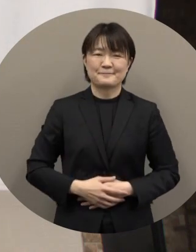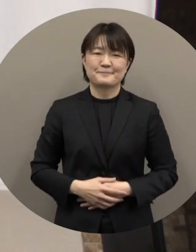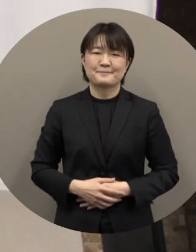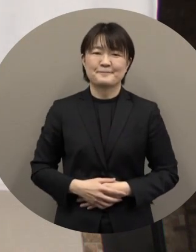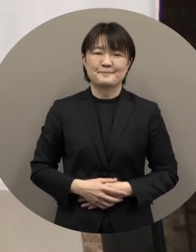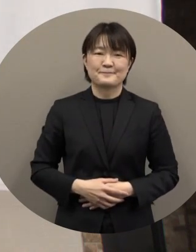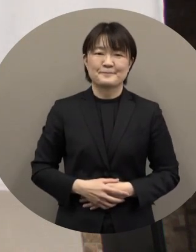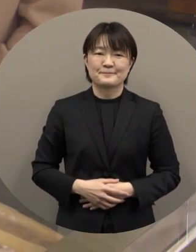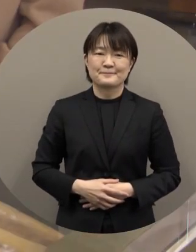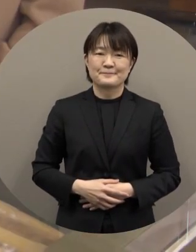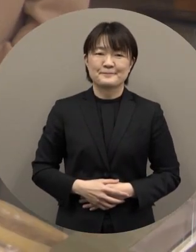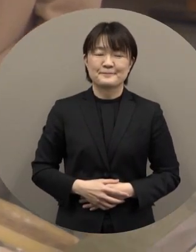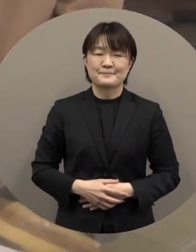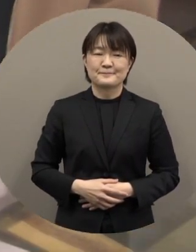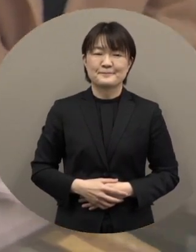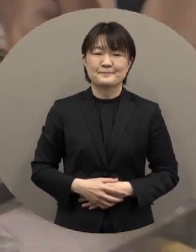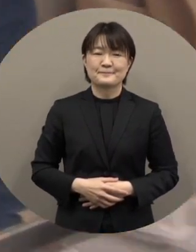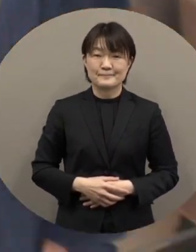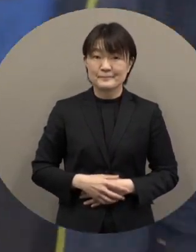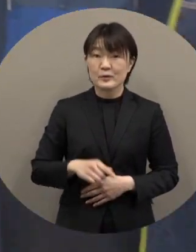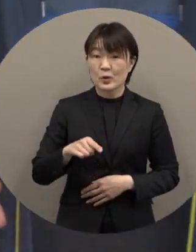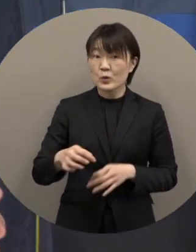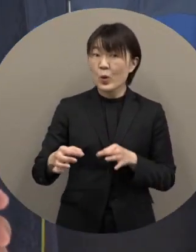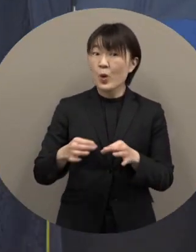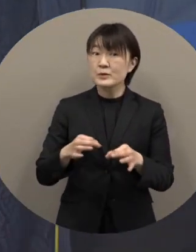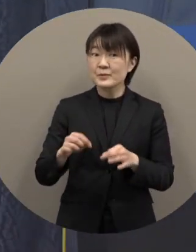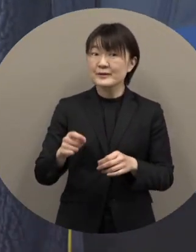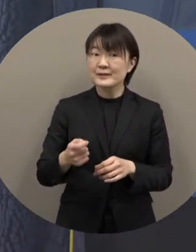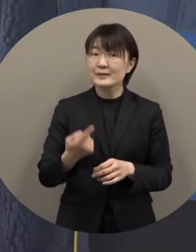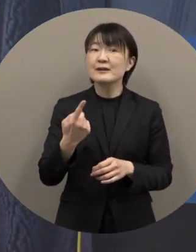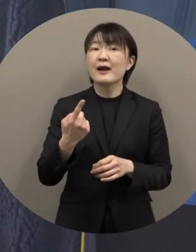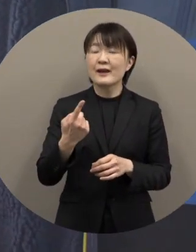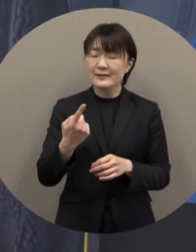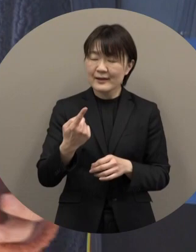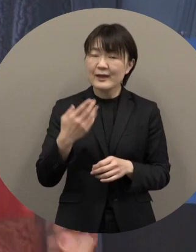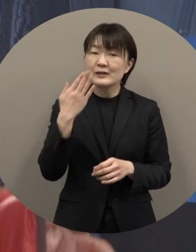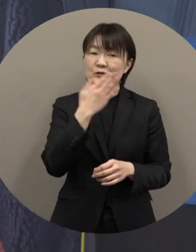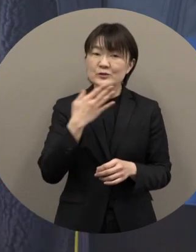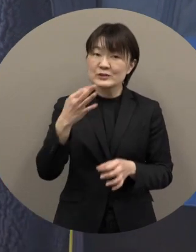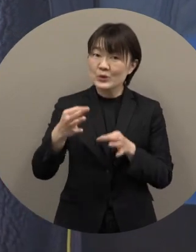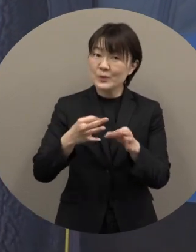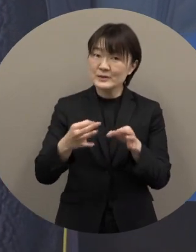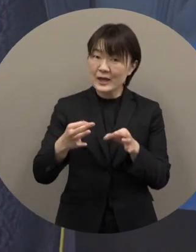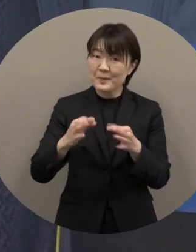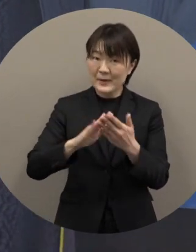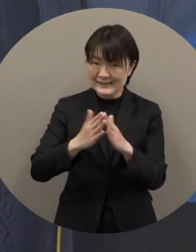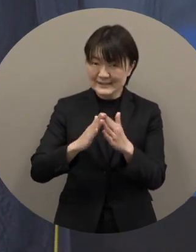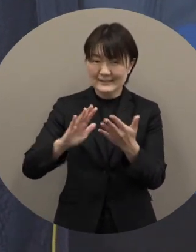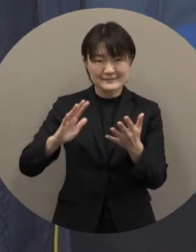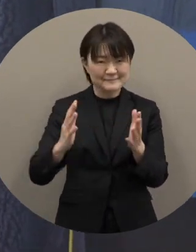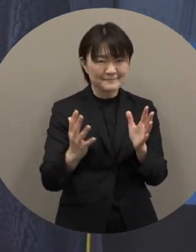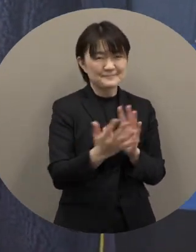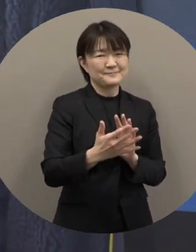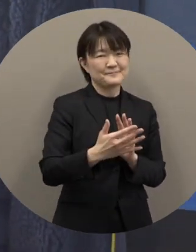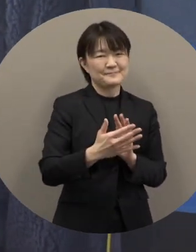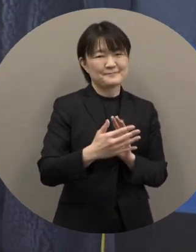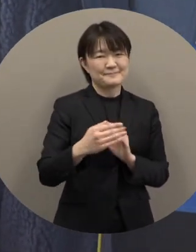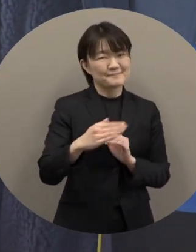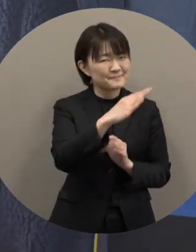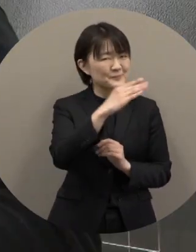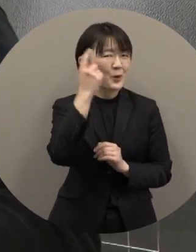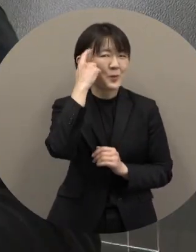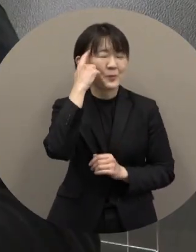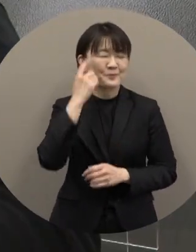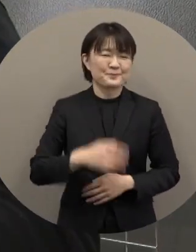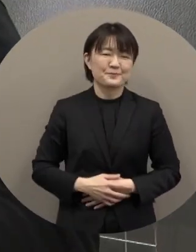い、本当ですか。もうこのお店もやっぱきっかけの一つとして、こうスイーツの街にどんどん 本当ですね、 という感じがします